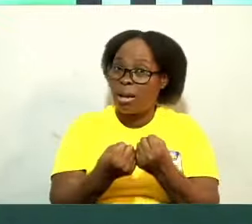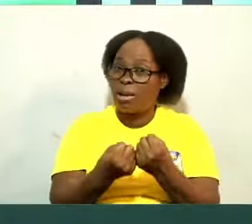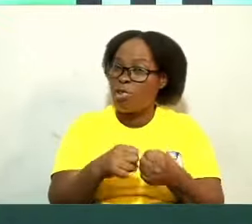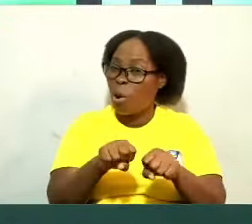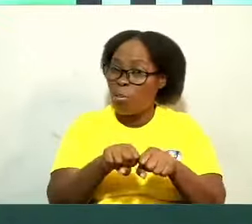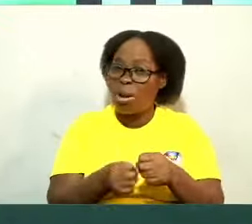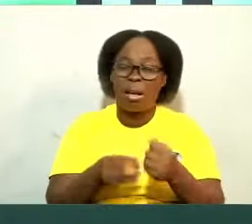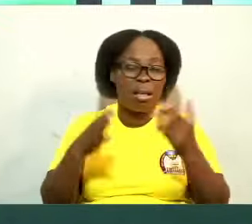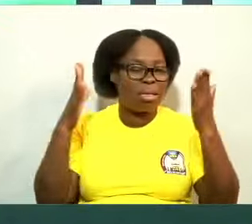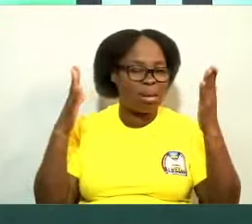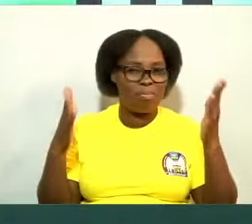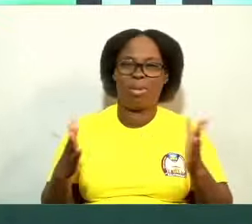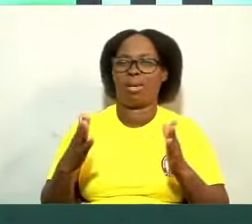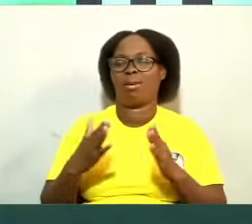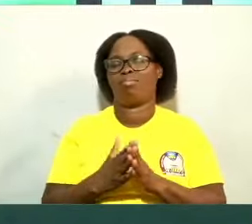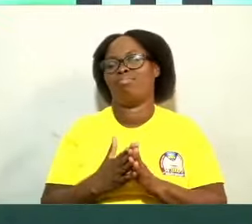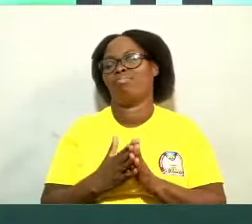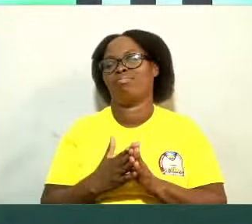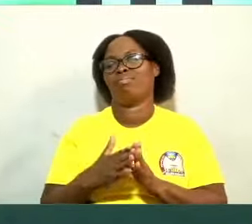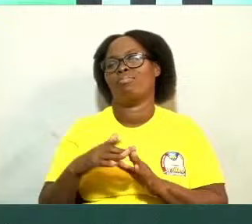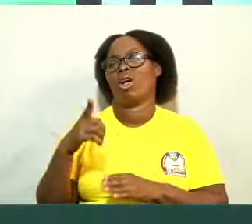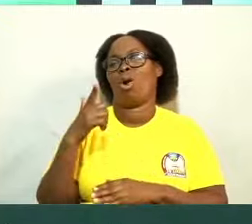kuu.